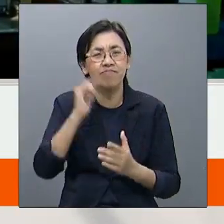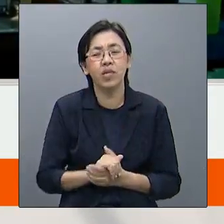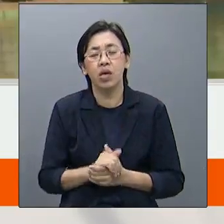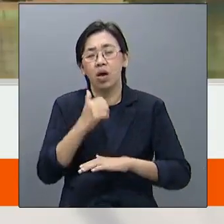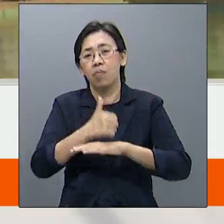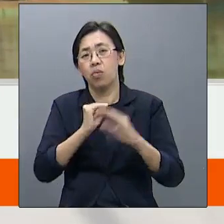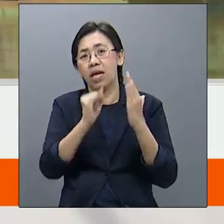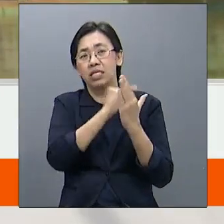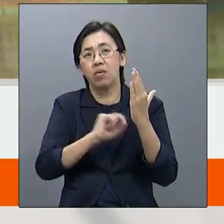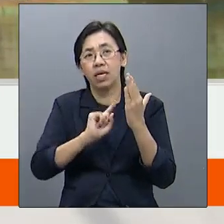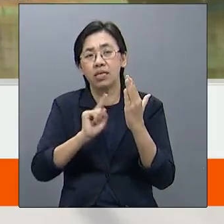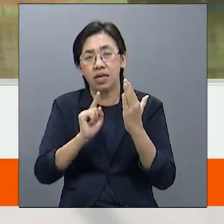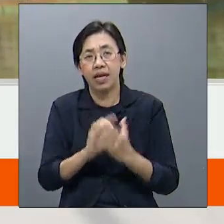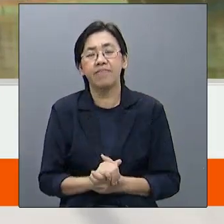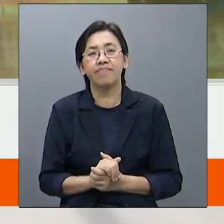คอการ polkonants